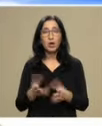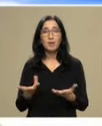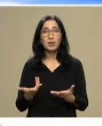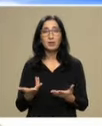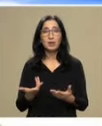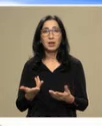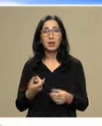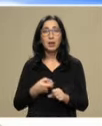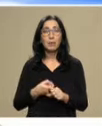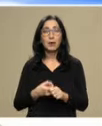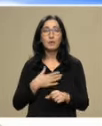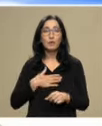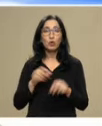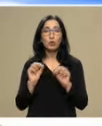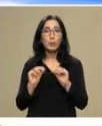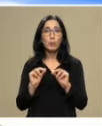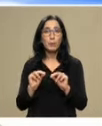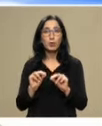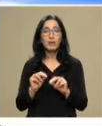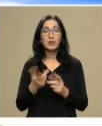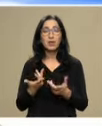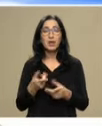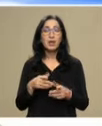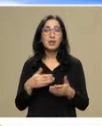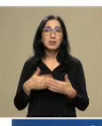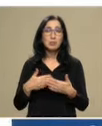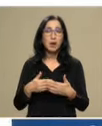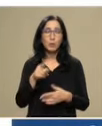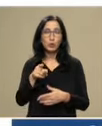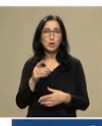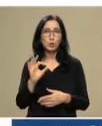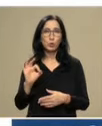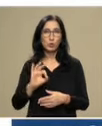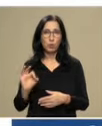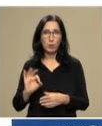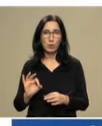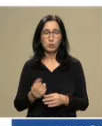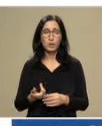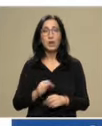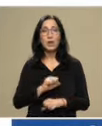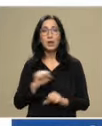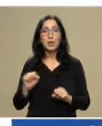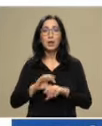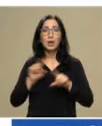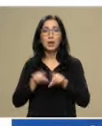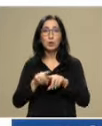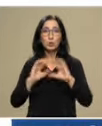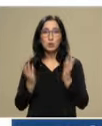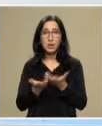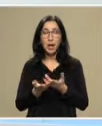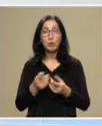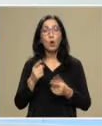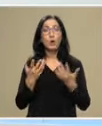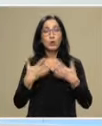адаптират своето преподаване спрямо тези особености на учениците. И като цяло ние смятаме,